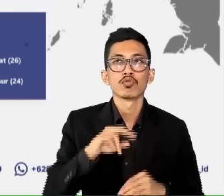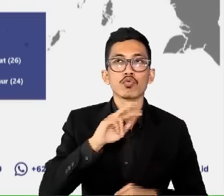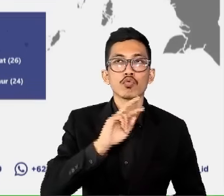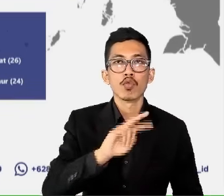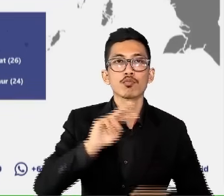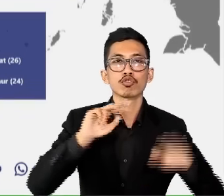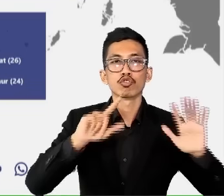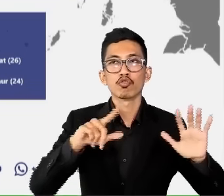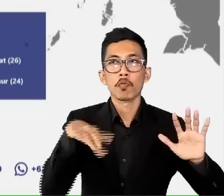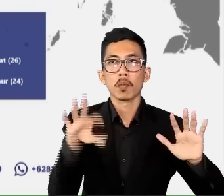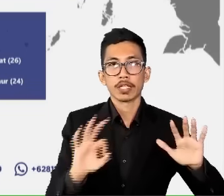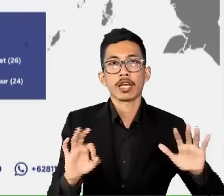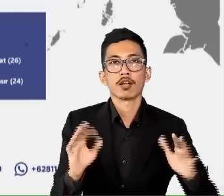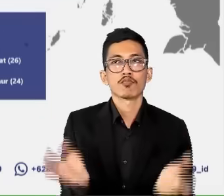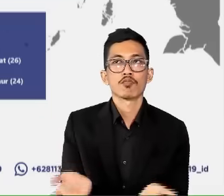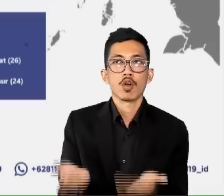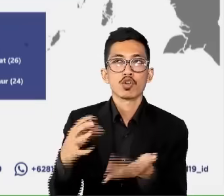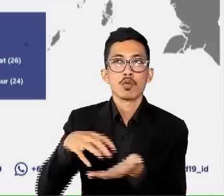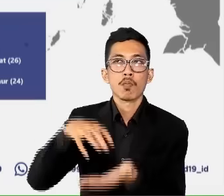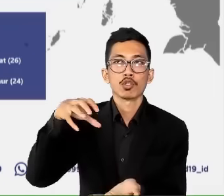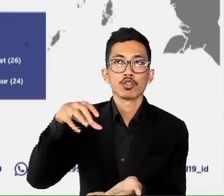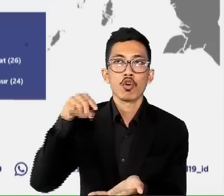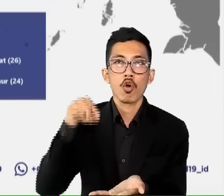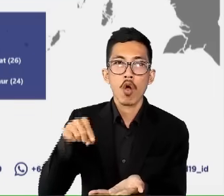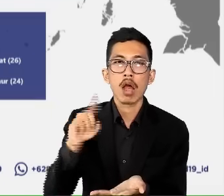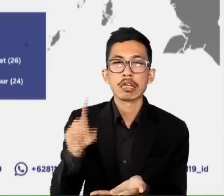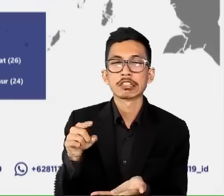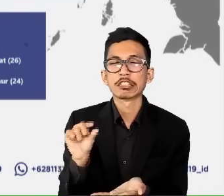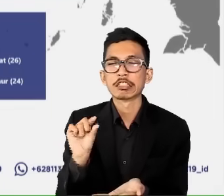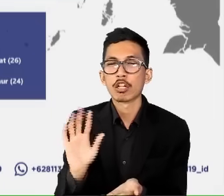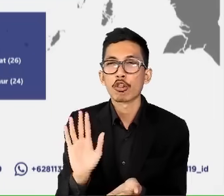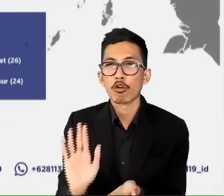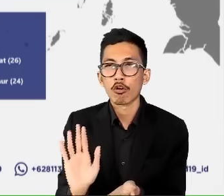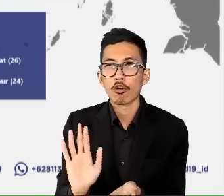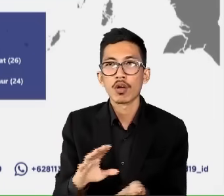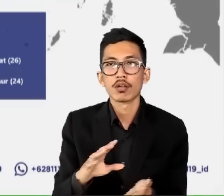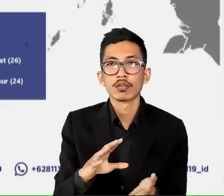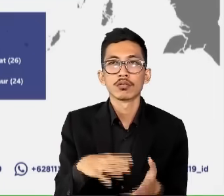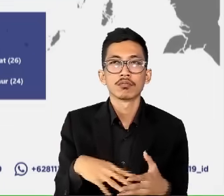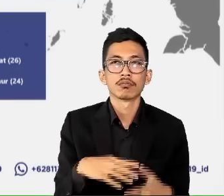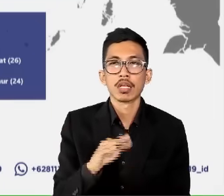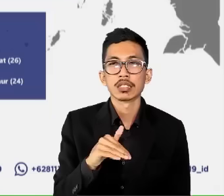di Indonesia yang membentuk posko. Masih terdapat